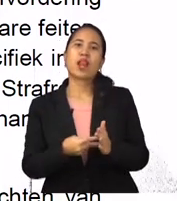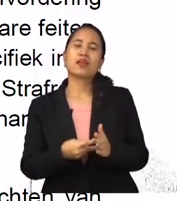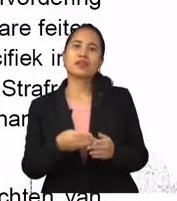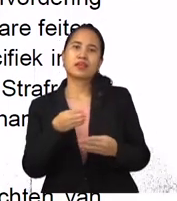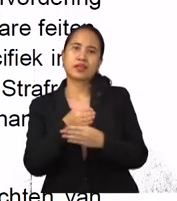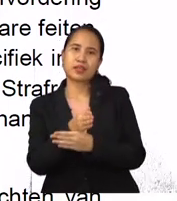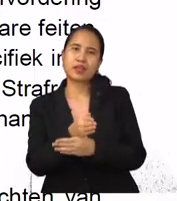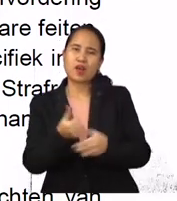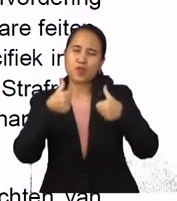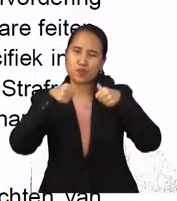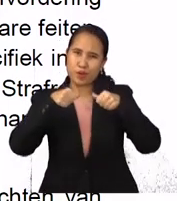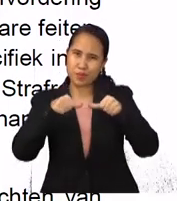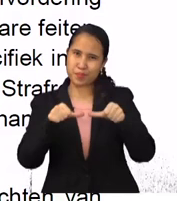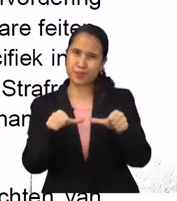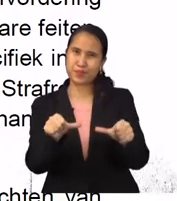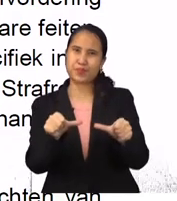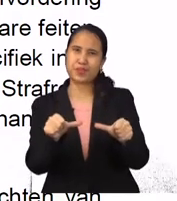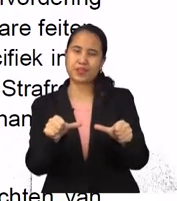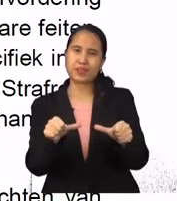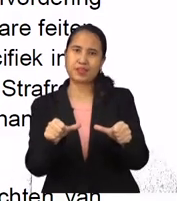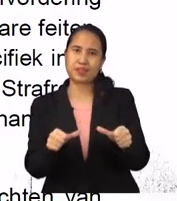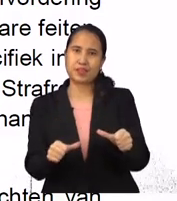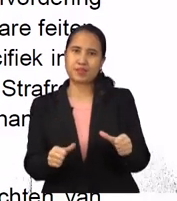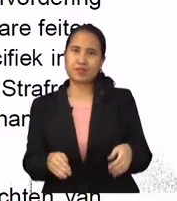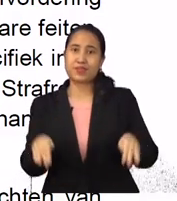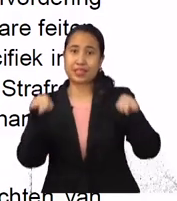de verplichting aan de verdragsstaten op.